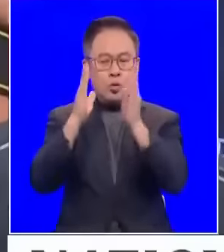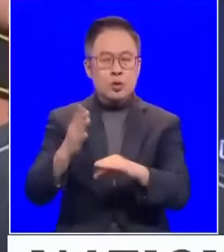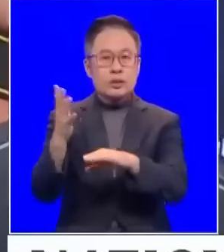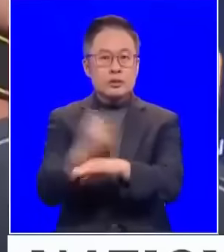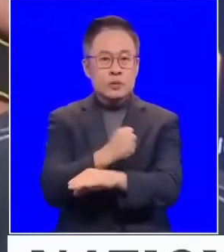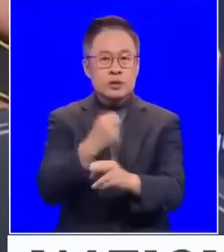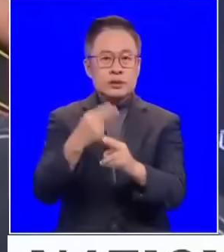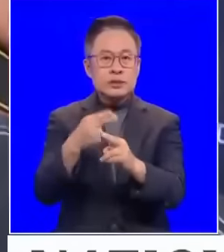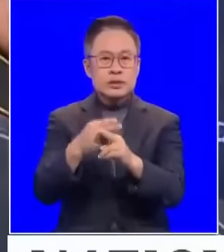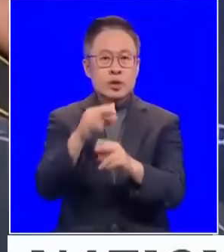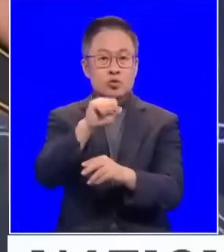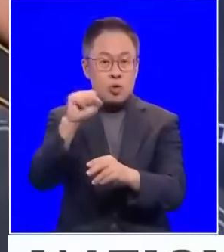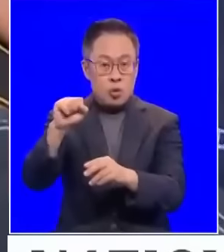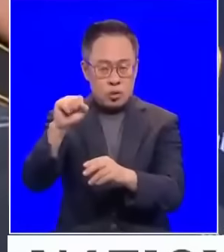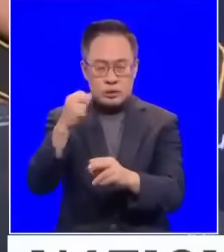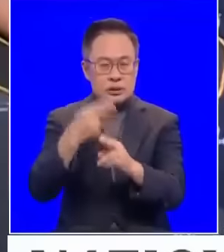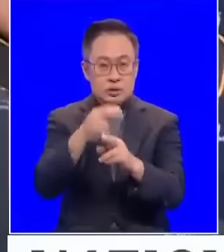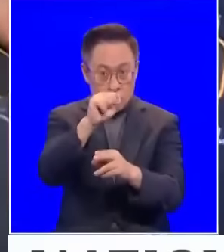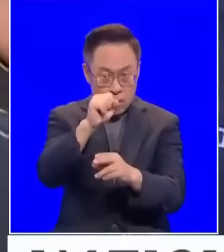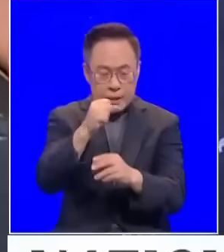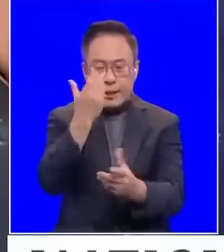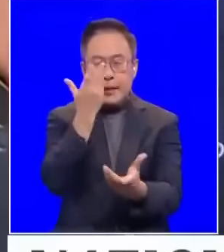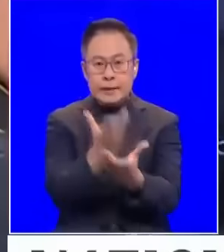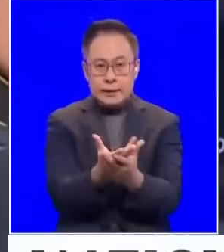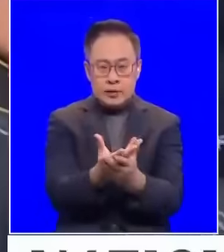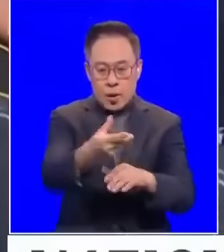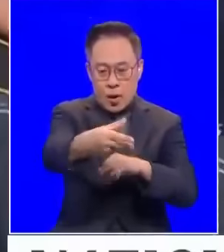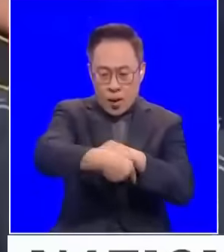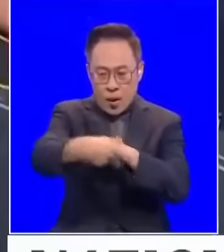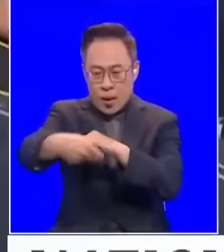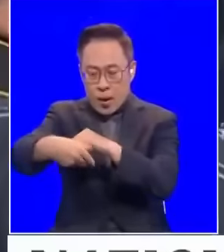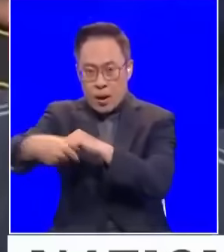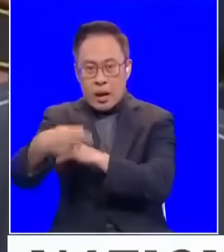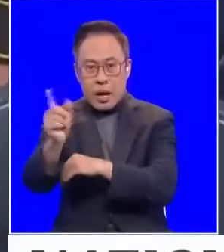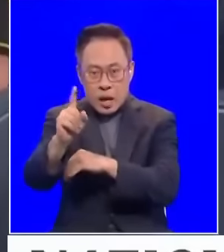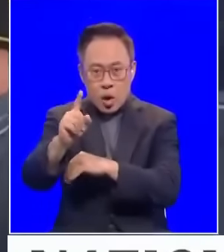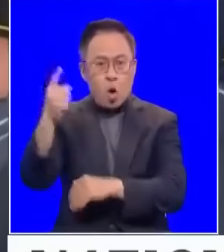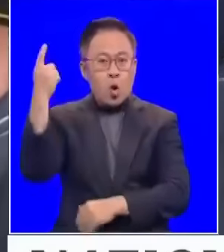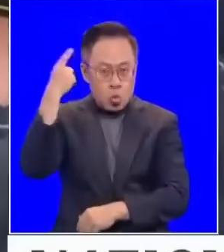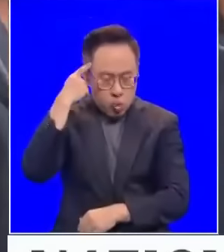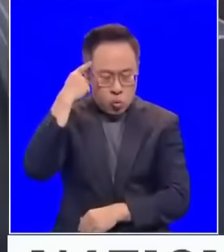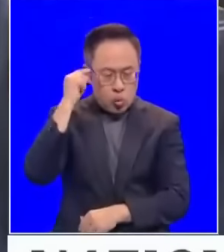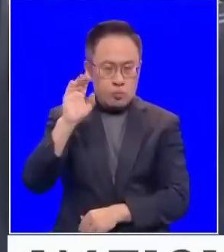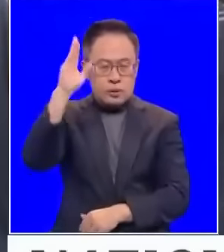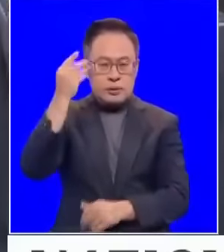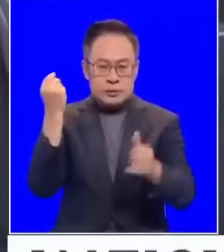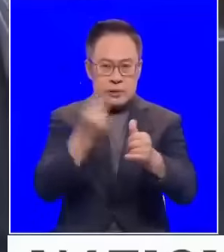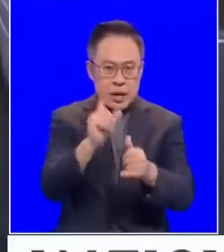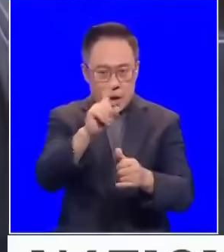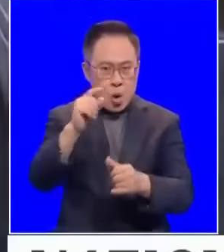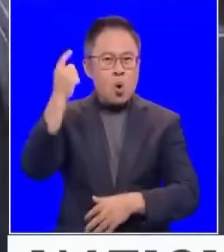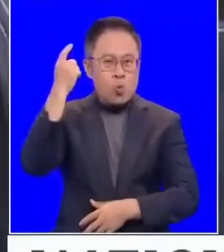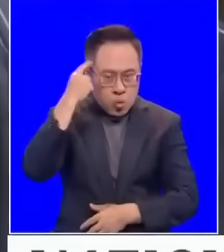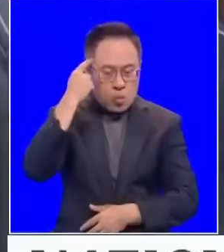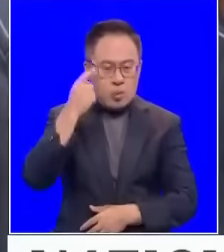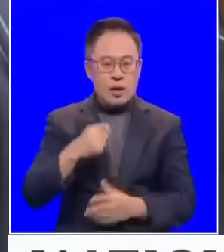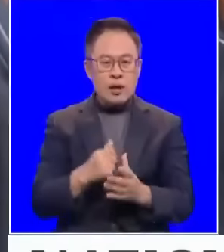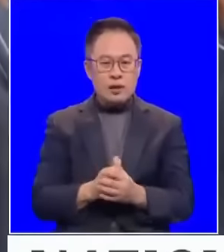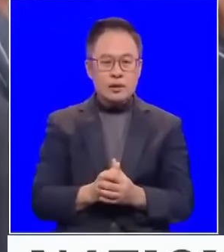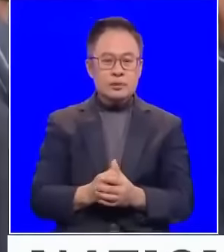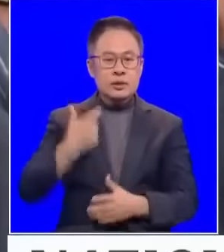ต้องจ่ายอะไรใครบริษัทไหนจ่ายให้บ้างรับอะไรยังไงอุ๊ยคือแบบก็มีความแบบมีคนอยากรู้กันใหญ่เลยว่า